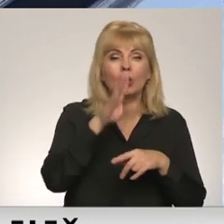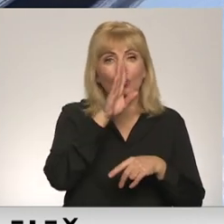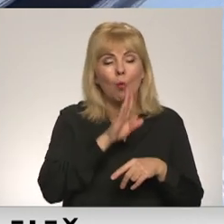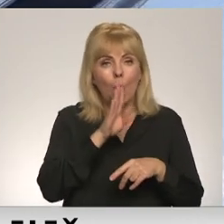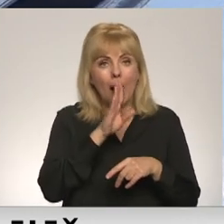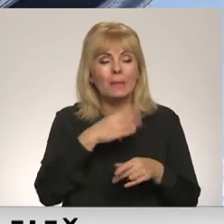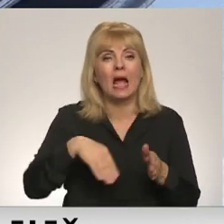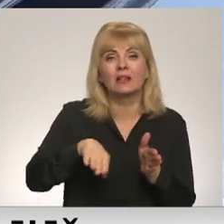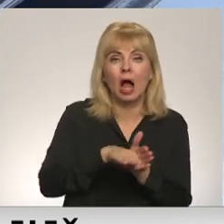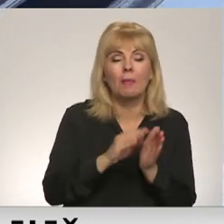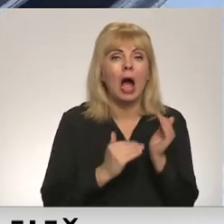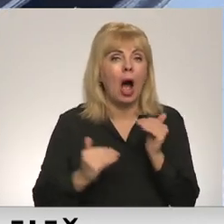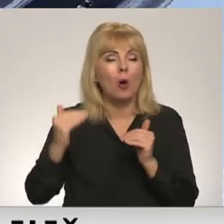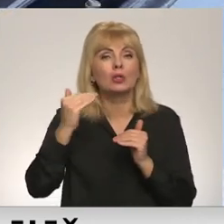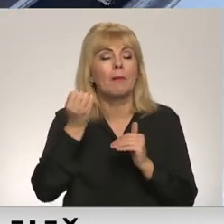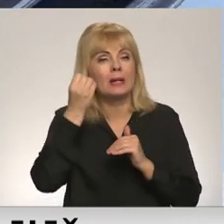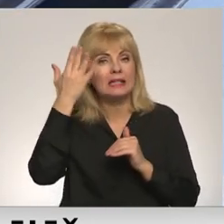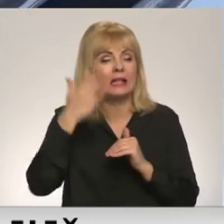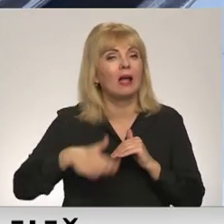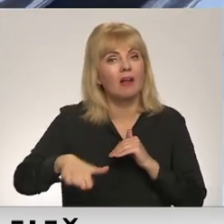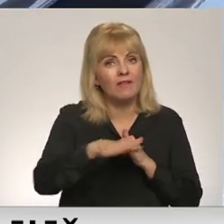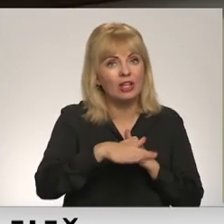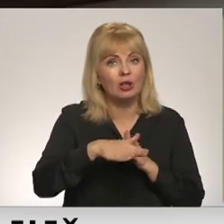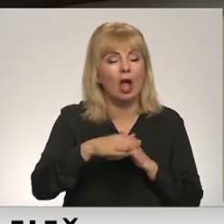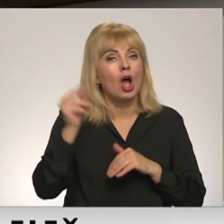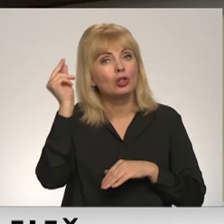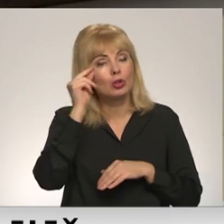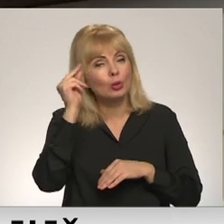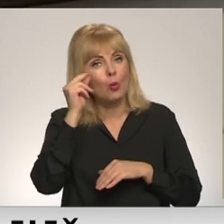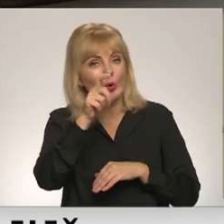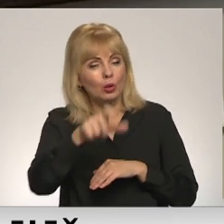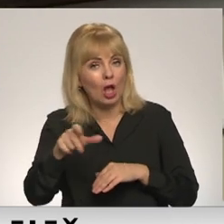spēlētāju augstākās izglītības vidē. Tāpat studējošos satrauc, lai